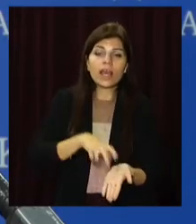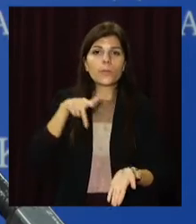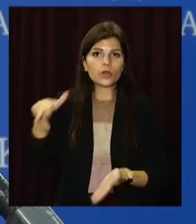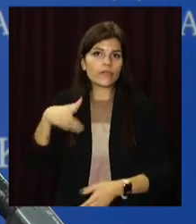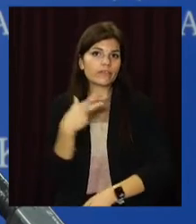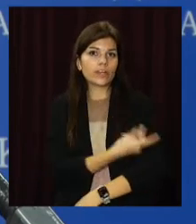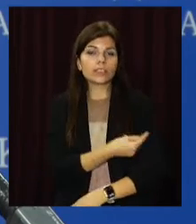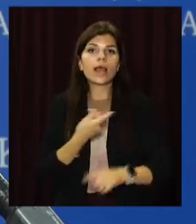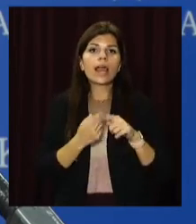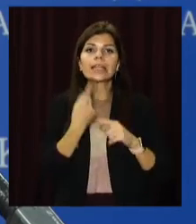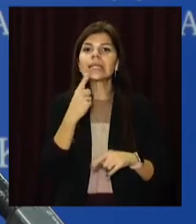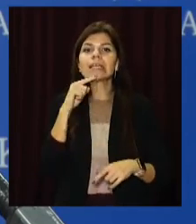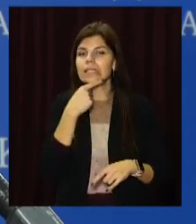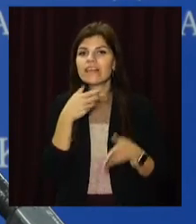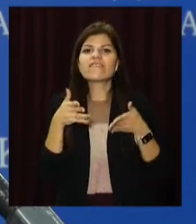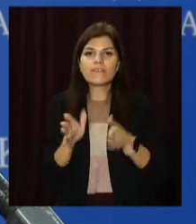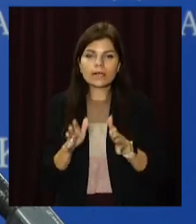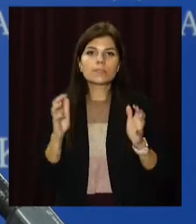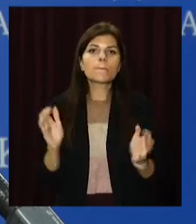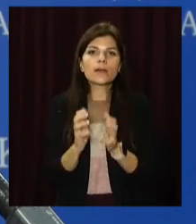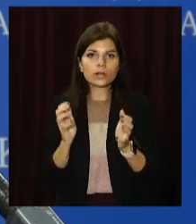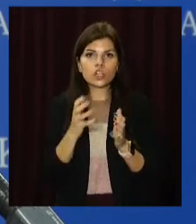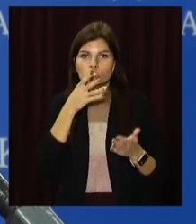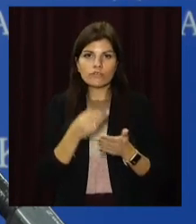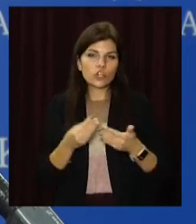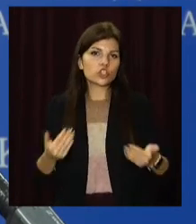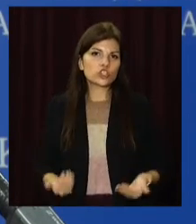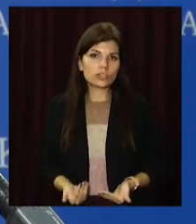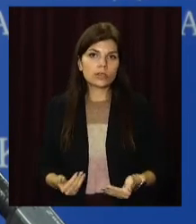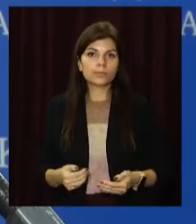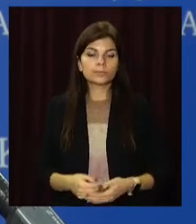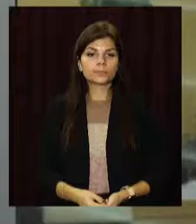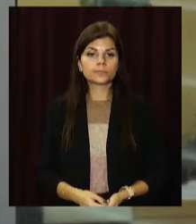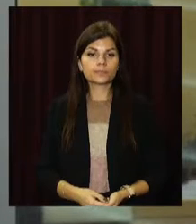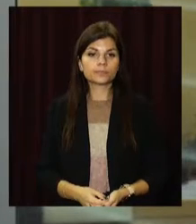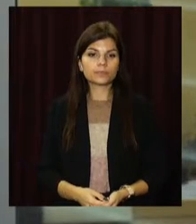вакцинуємось. Це єдиний спосіб зберегти своє життя.